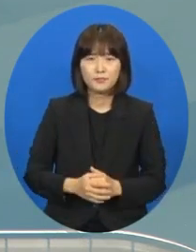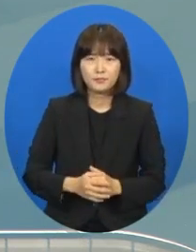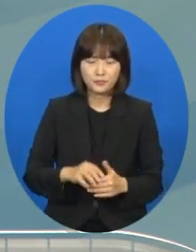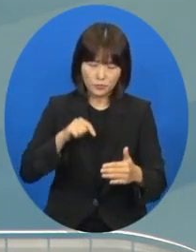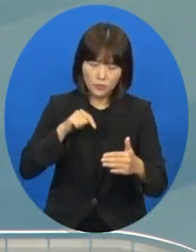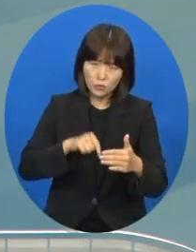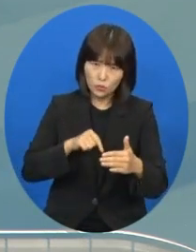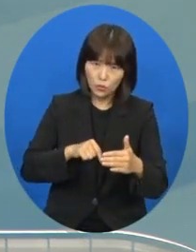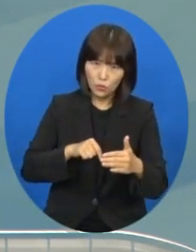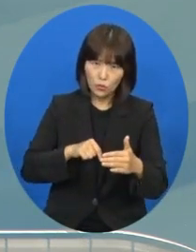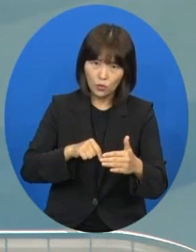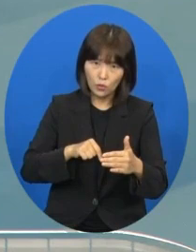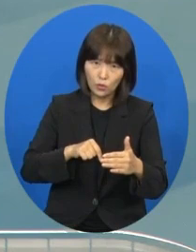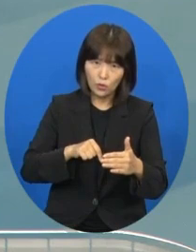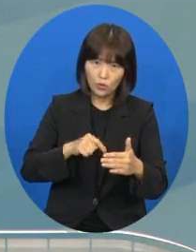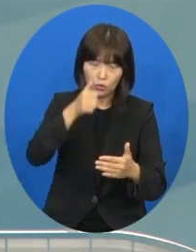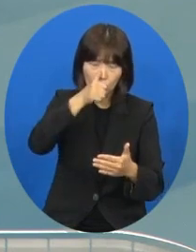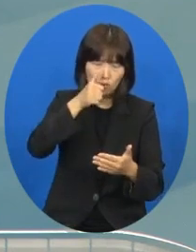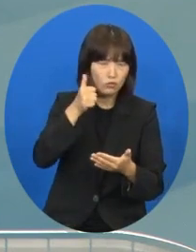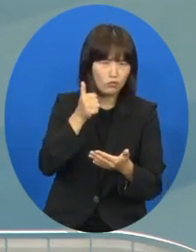속으로 짓는 죄는 끔찍할 정도예요.